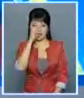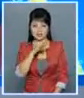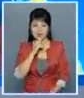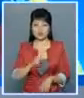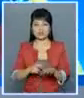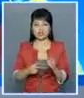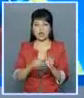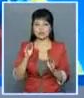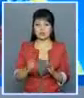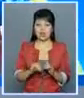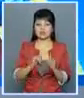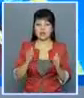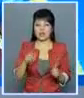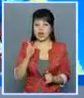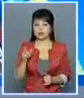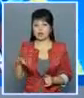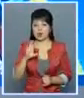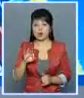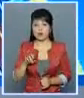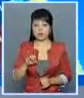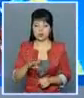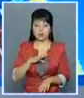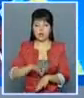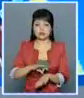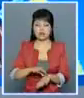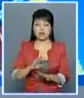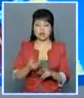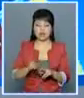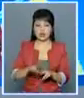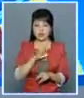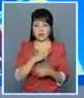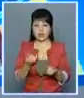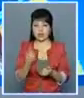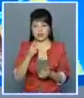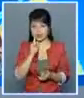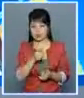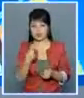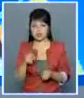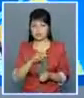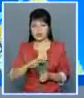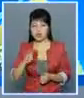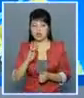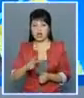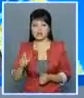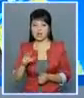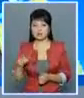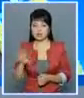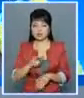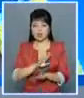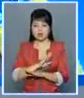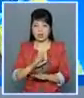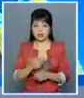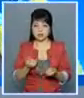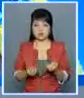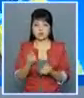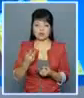Қазақстанда 17 мыңнан астам адам обырдан опат болған. Ал әлем бойынша бір жылда 20 миллионнан астам адамның өмірін жалмапты.